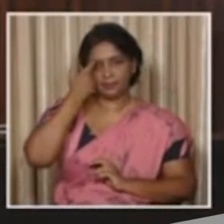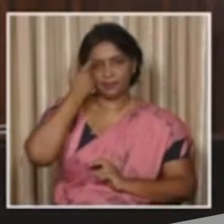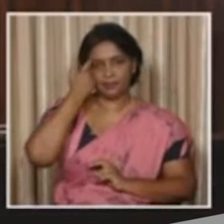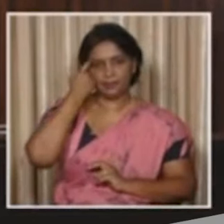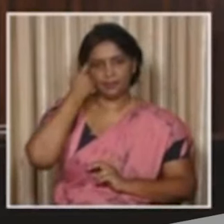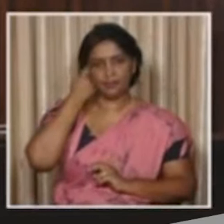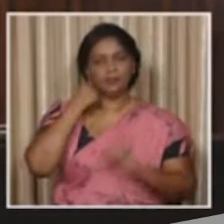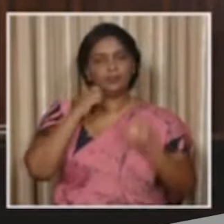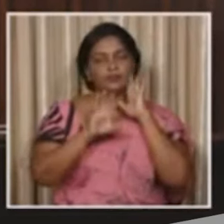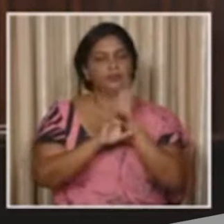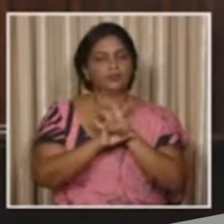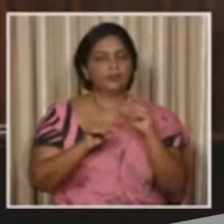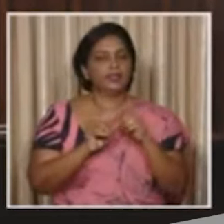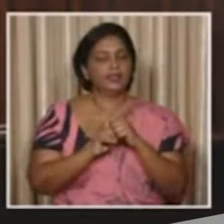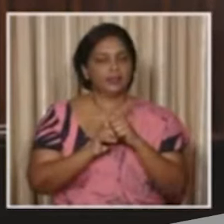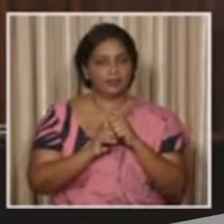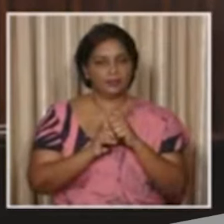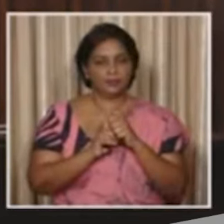නිවේදන ඩී